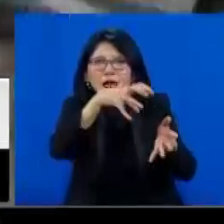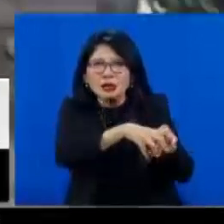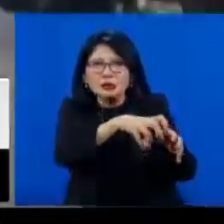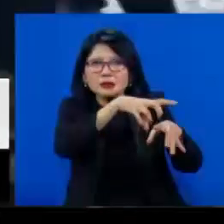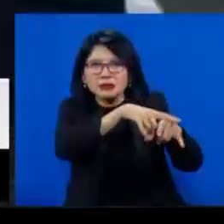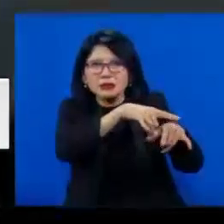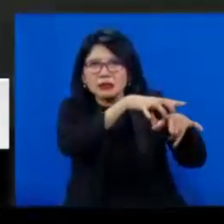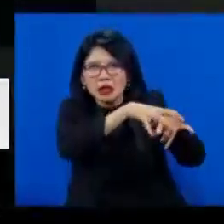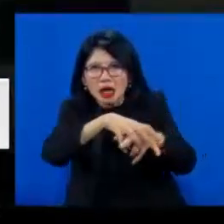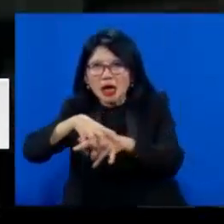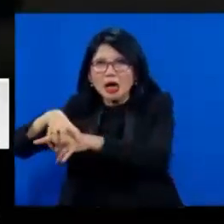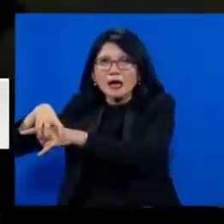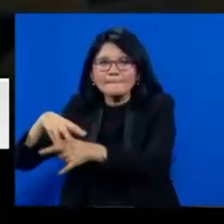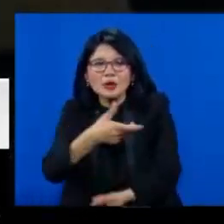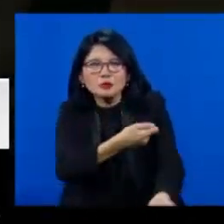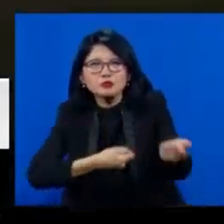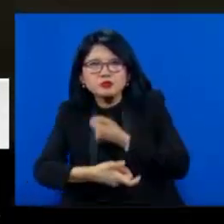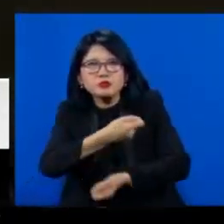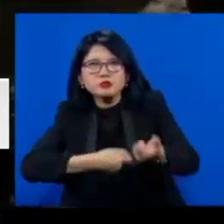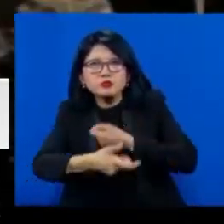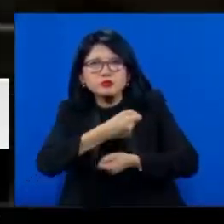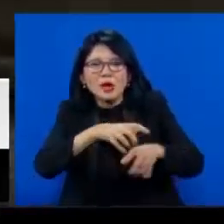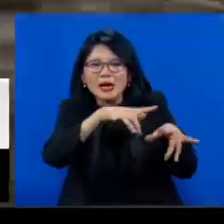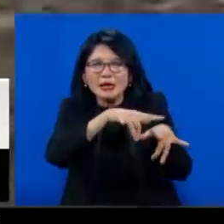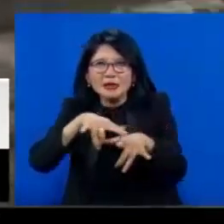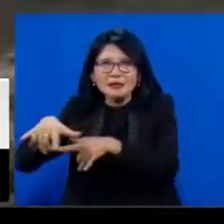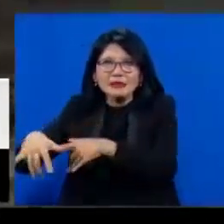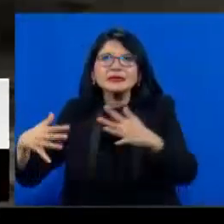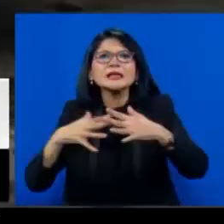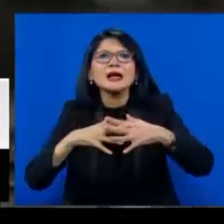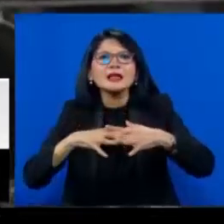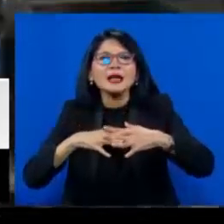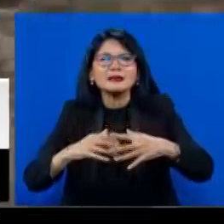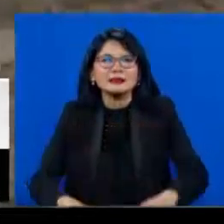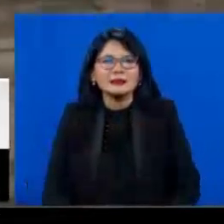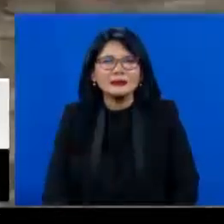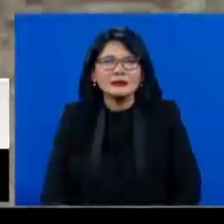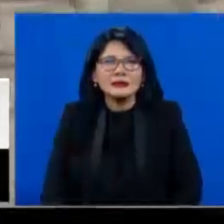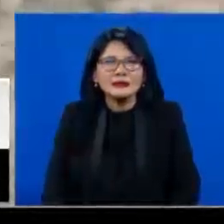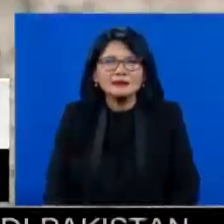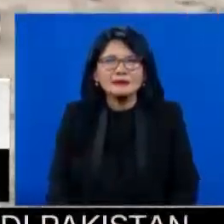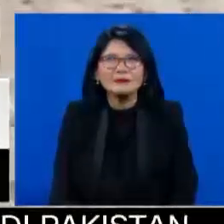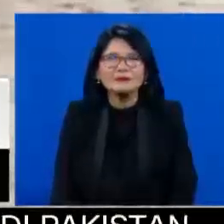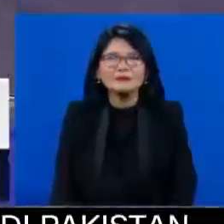oleh petugas dengan ditarik tali agar posisinya lebih berada di daratan pantai.